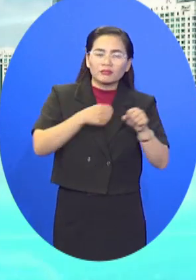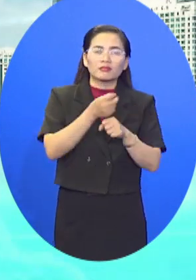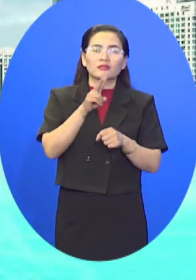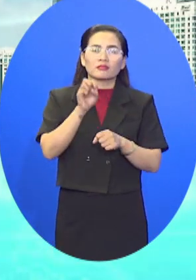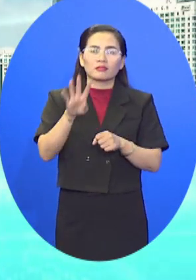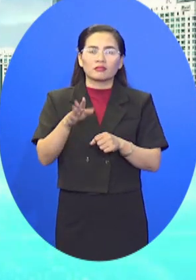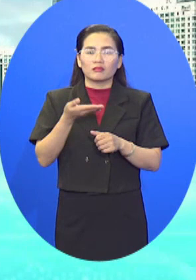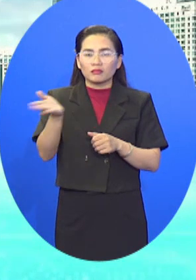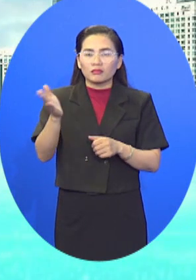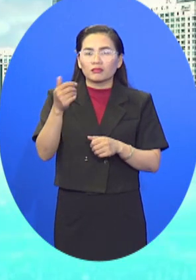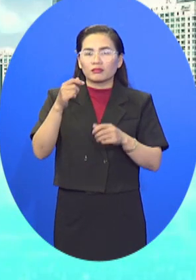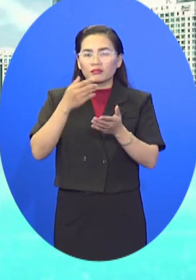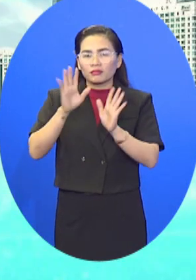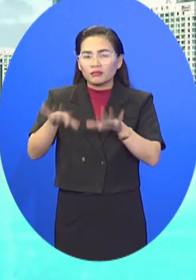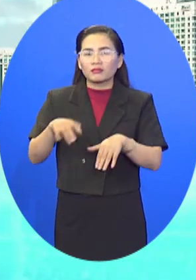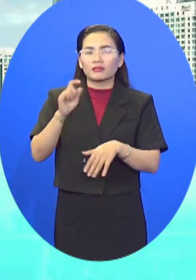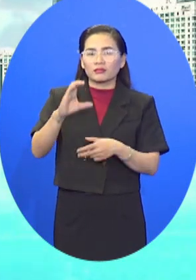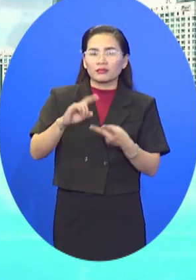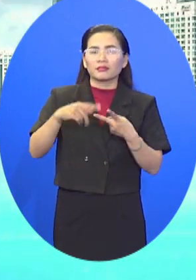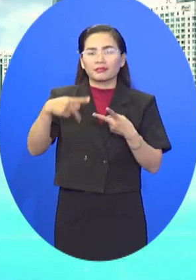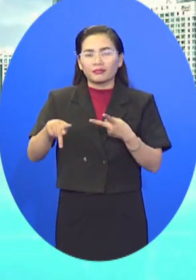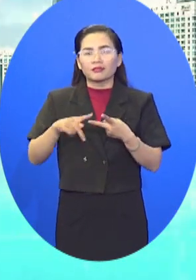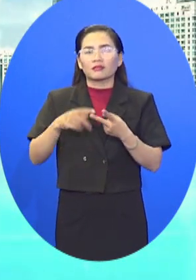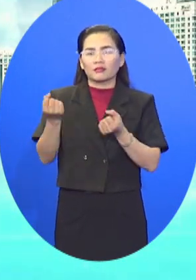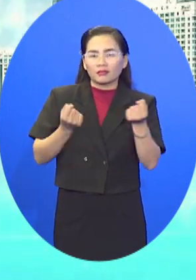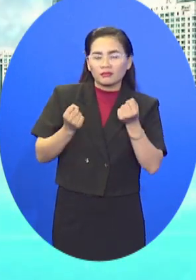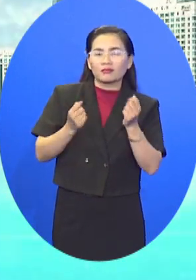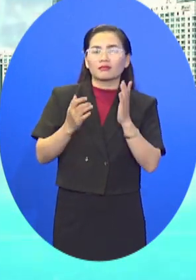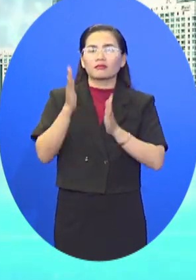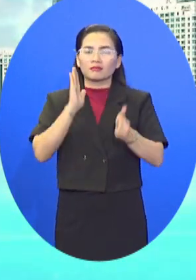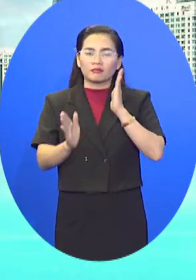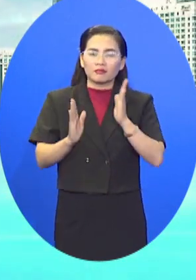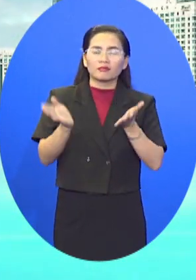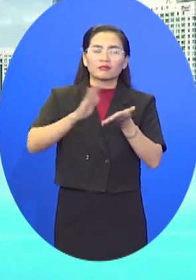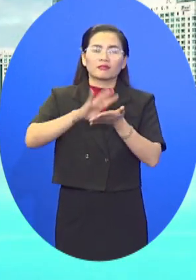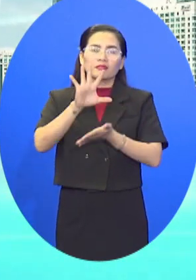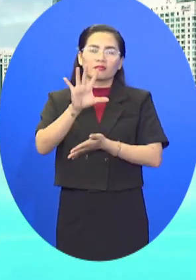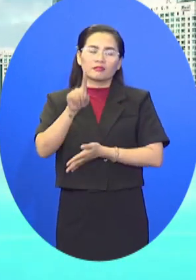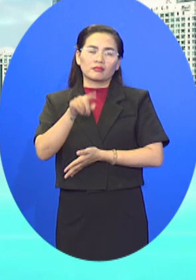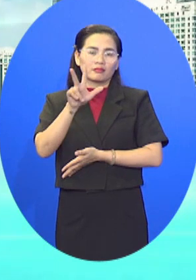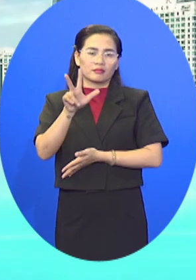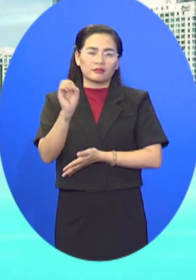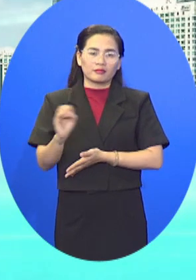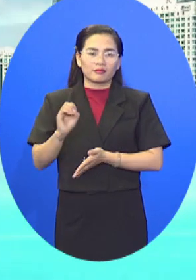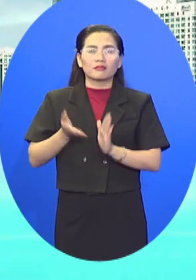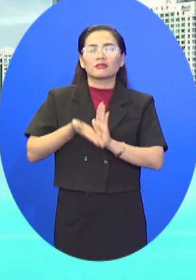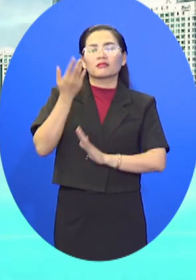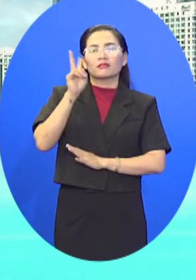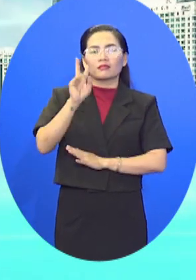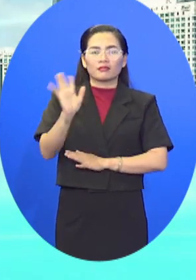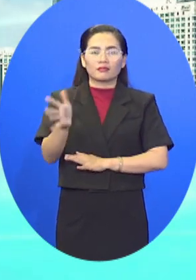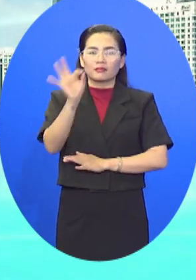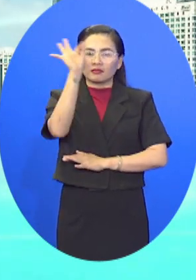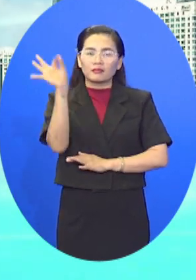các ngành sản xuất chip pin màn hình công nghệ sinh học ô tô tương lai và robot thêm 5,8 ph so với năm nay lên 2 tỷ